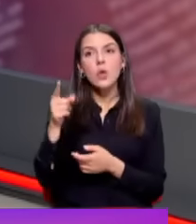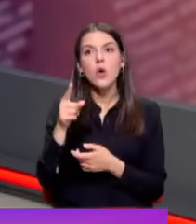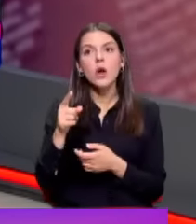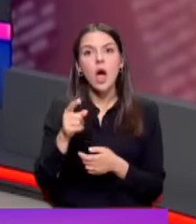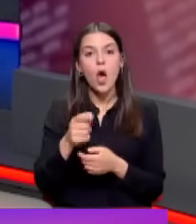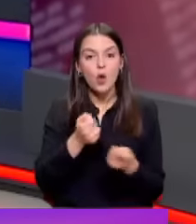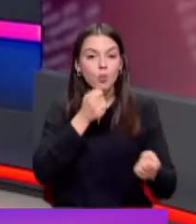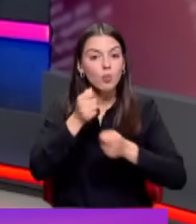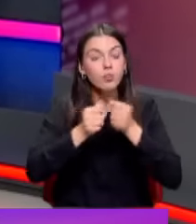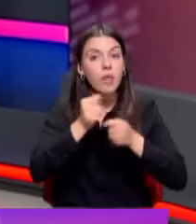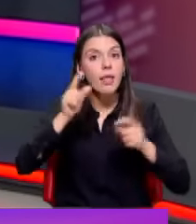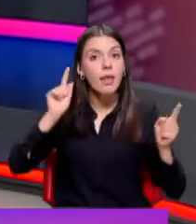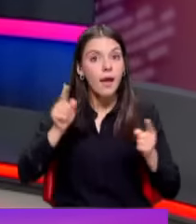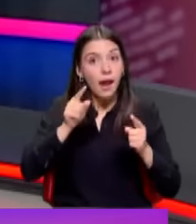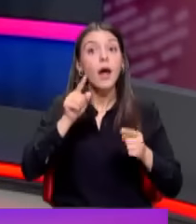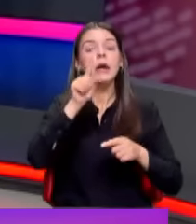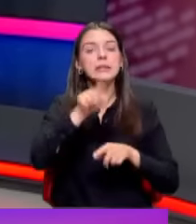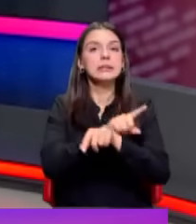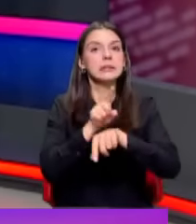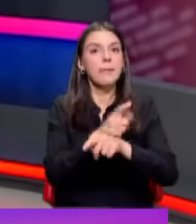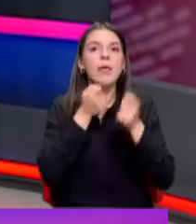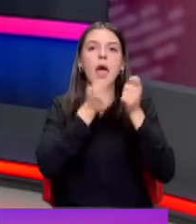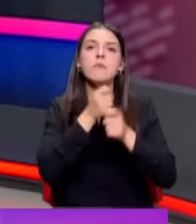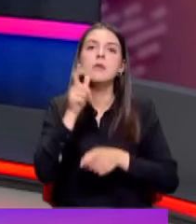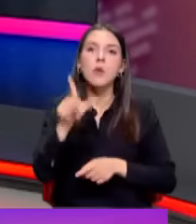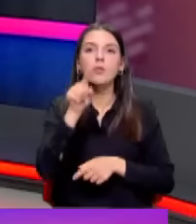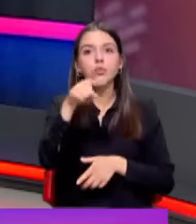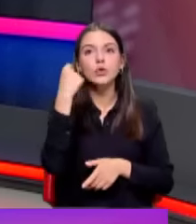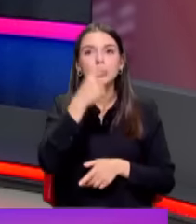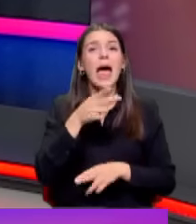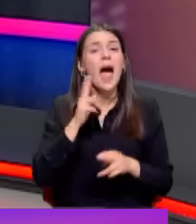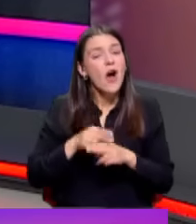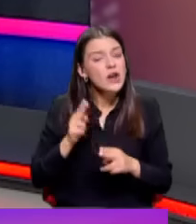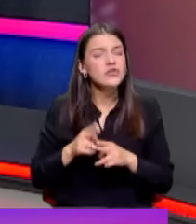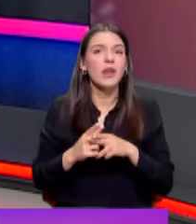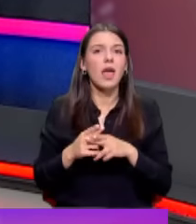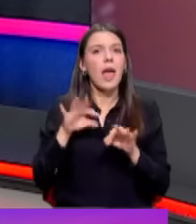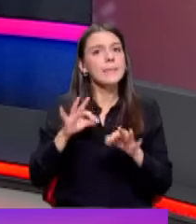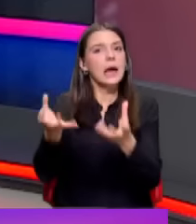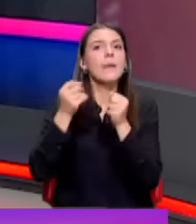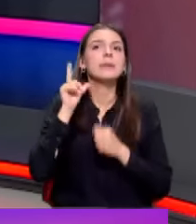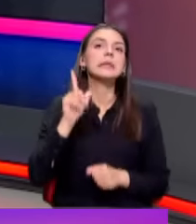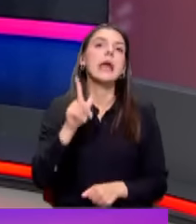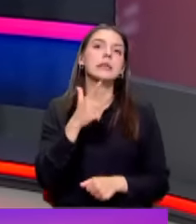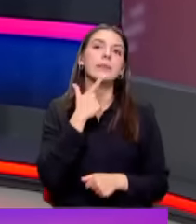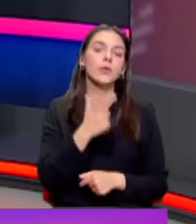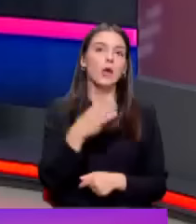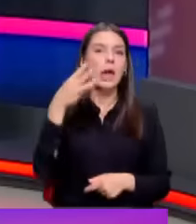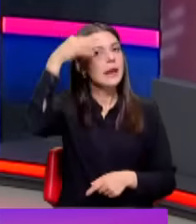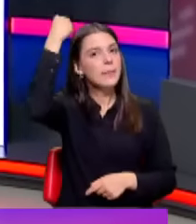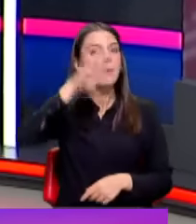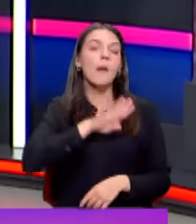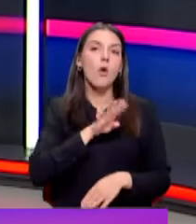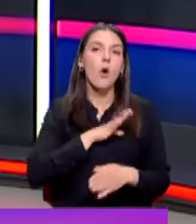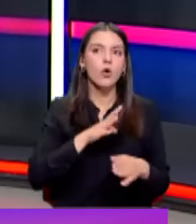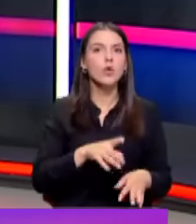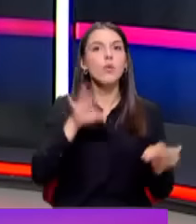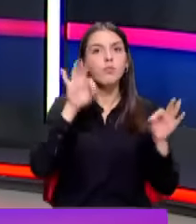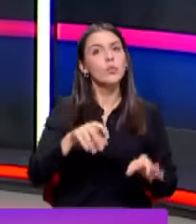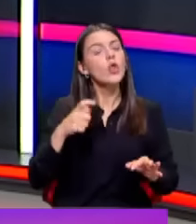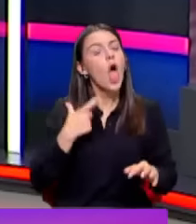hale getirmek zaman ve eğitim gerektiriyor. O yüzden bunun bir an önce yapılması gerekiyor diyor Ekrem İmamoğlu.